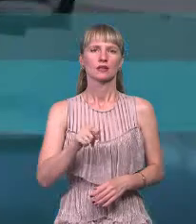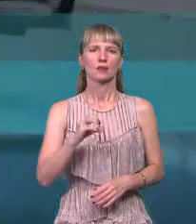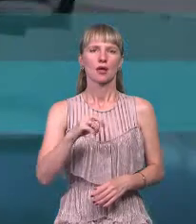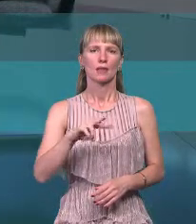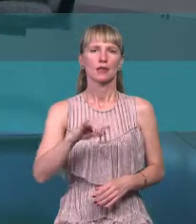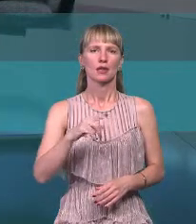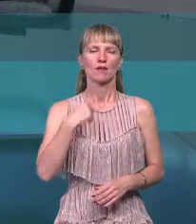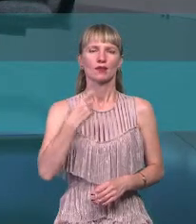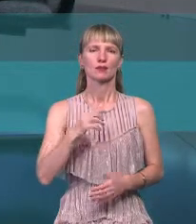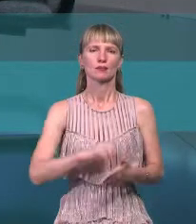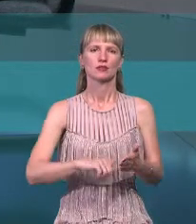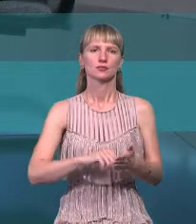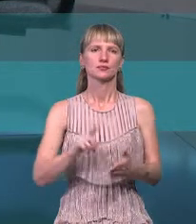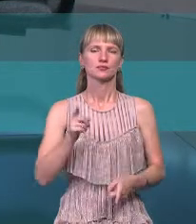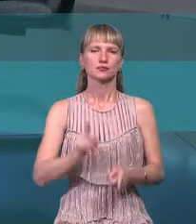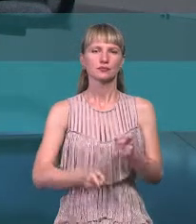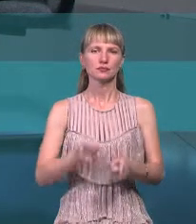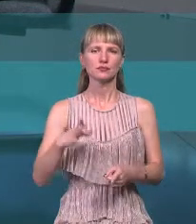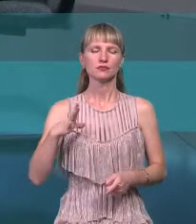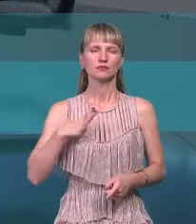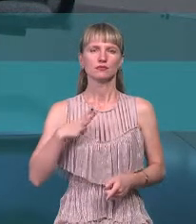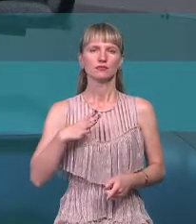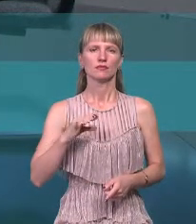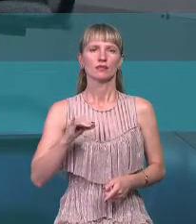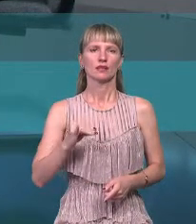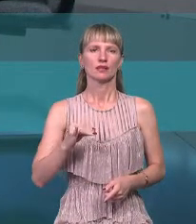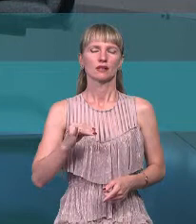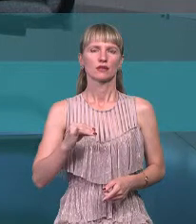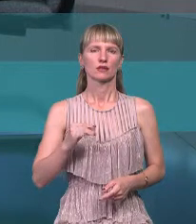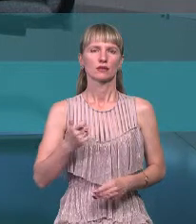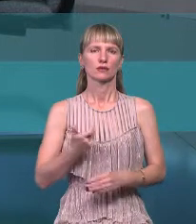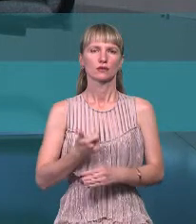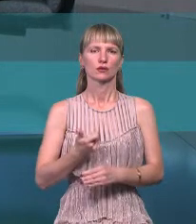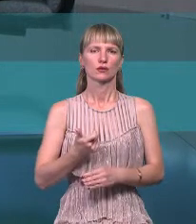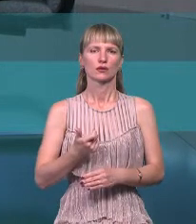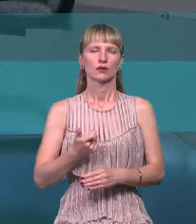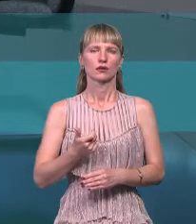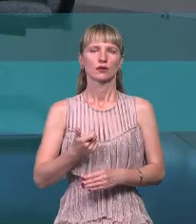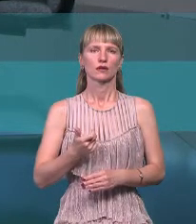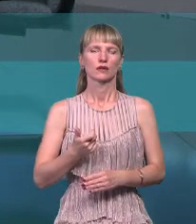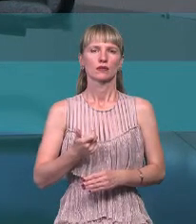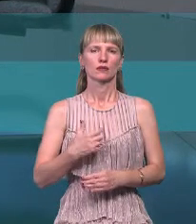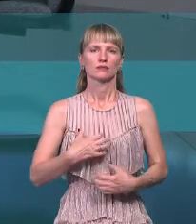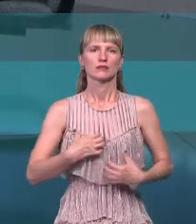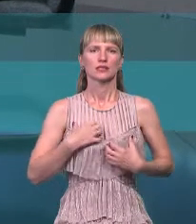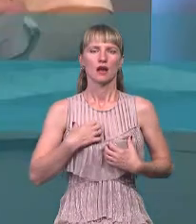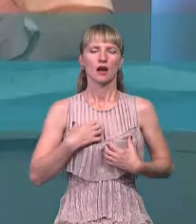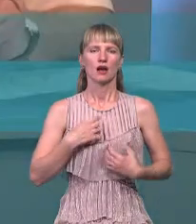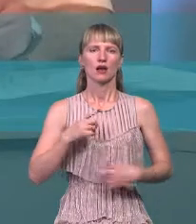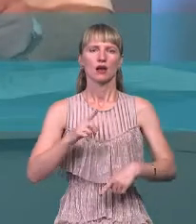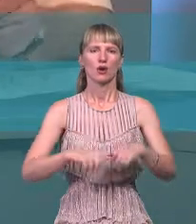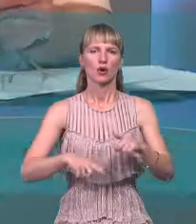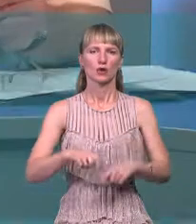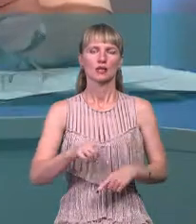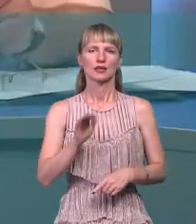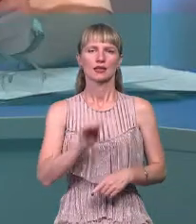з приводу того, що інколи буває і острах дітей чи батьків, і той жорсткий контроль, так